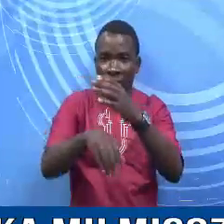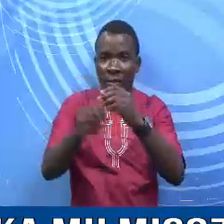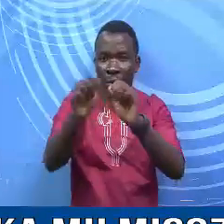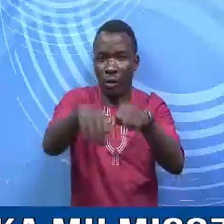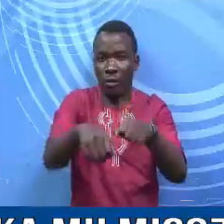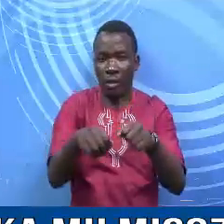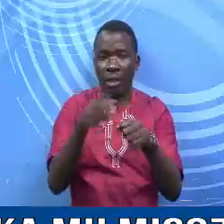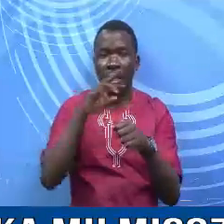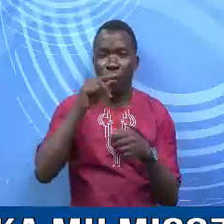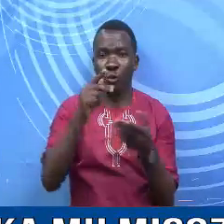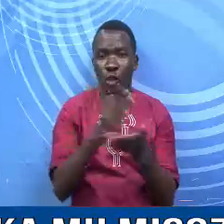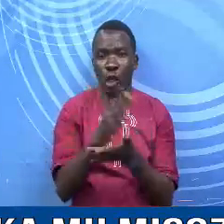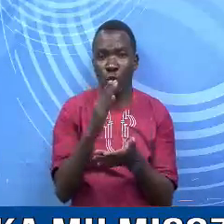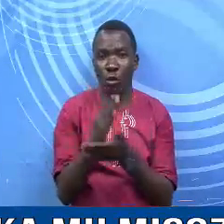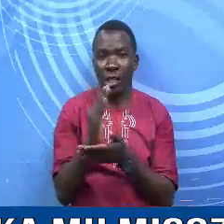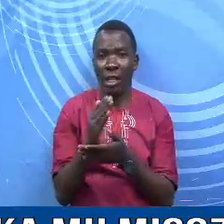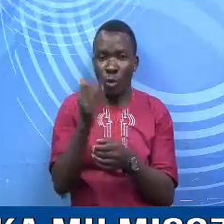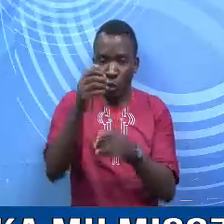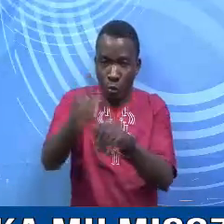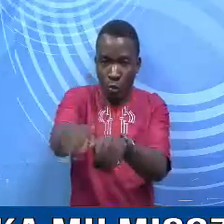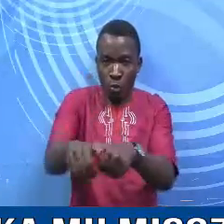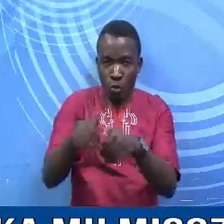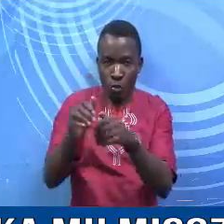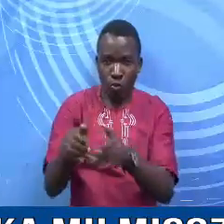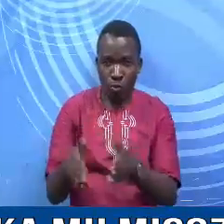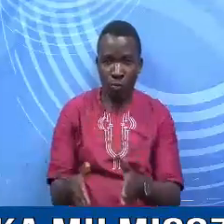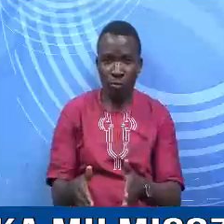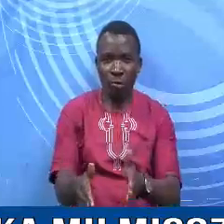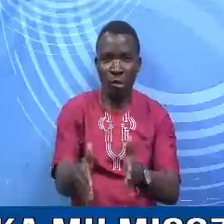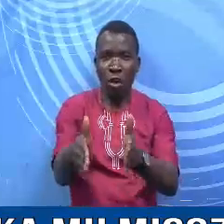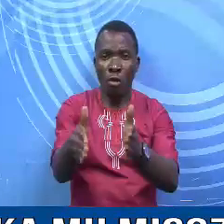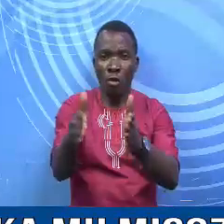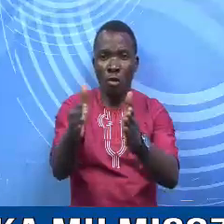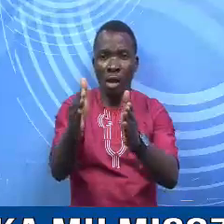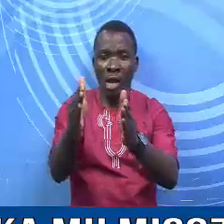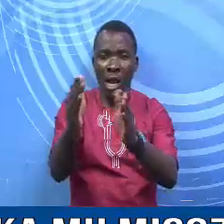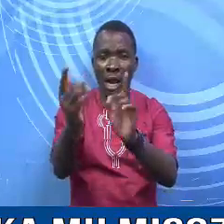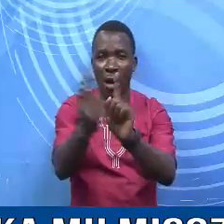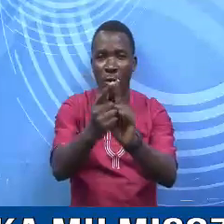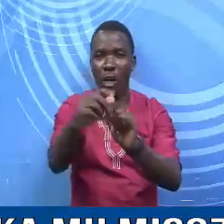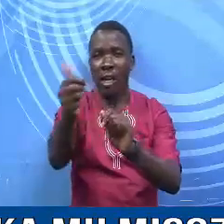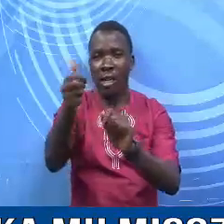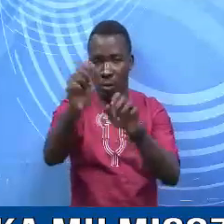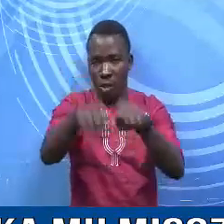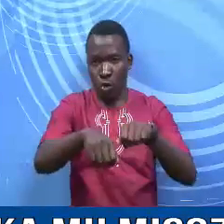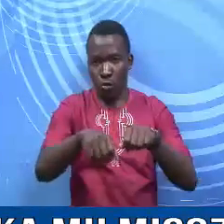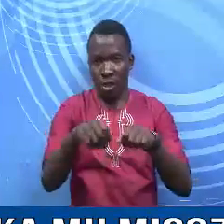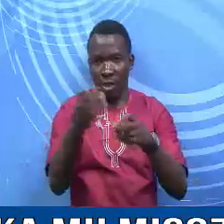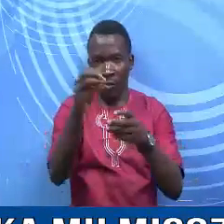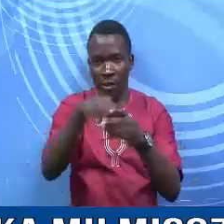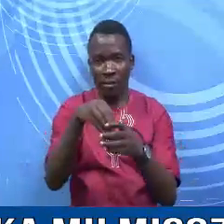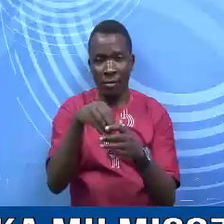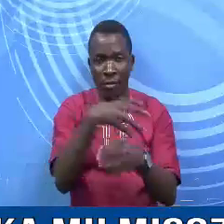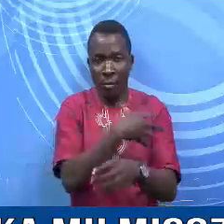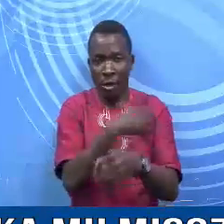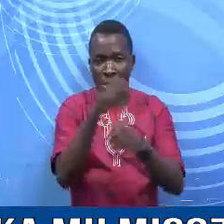Umuti nyawo nabona ni uguca umugenda gagasanga gandi byashoboka hashyizemo imbaraga